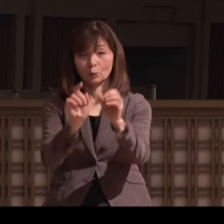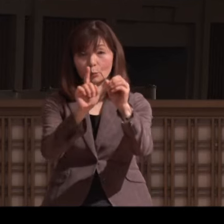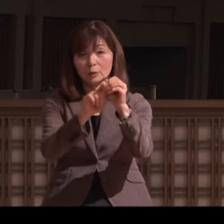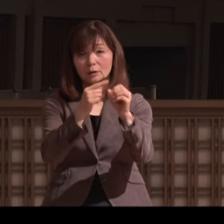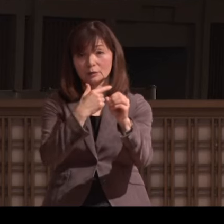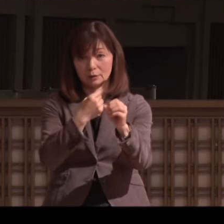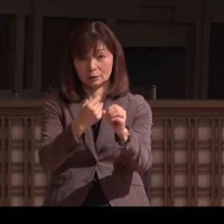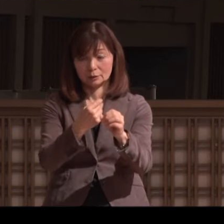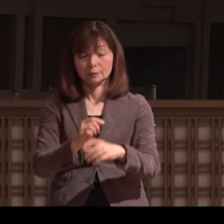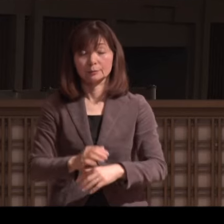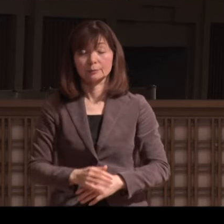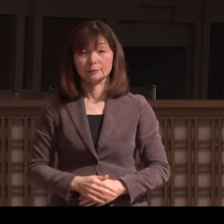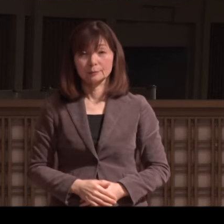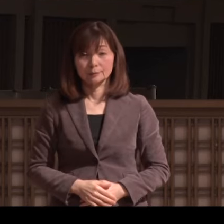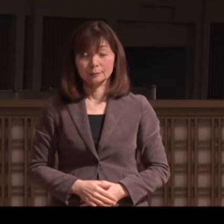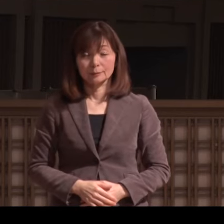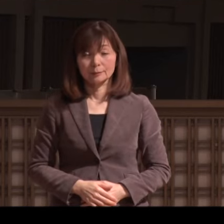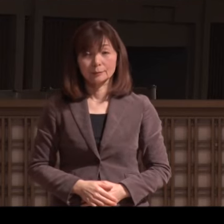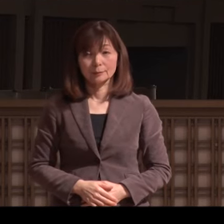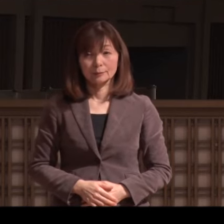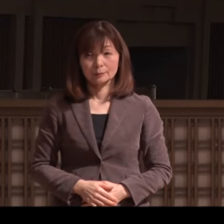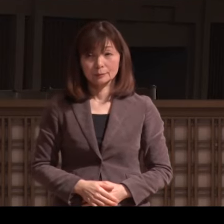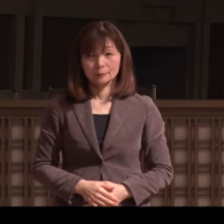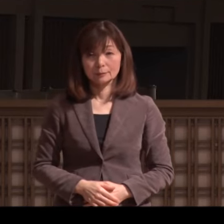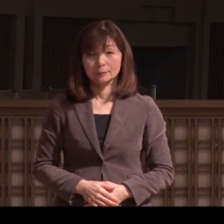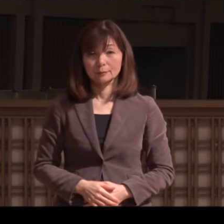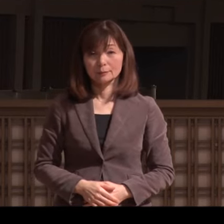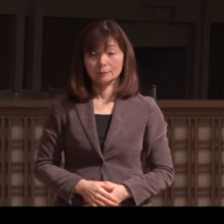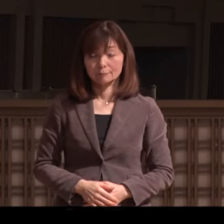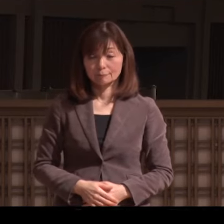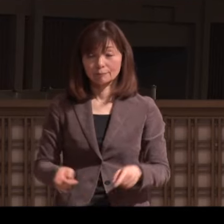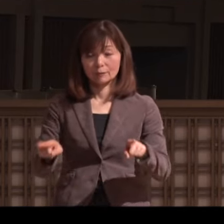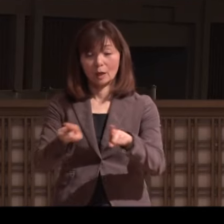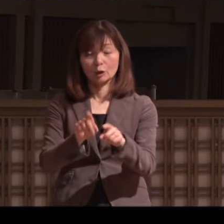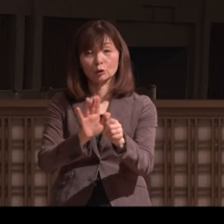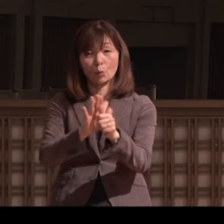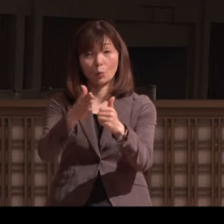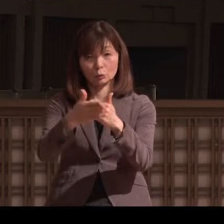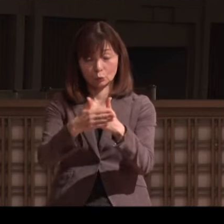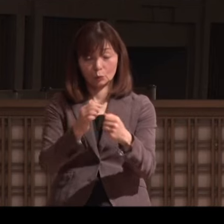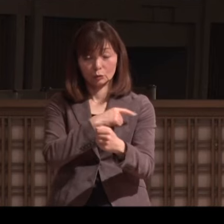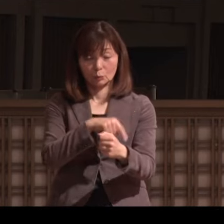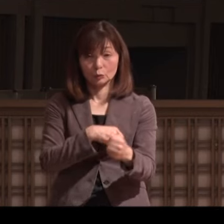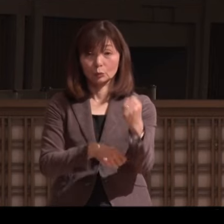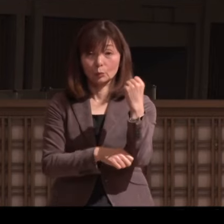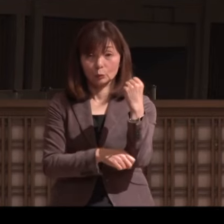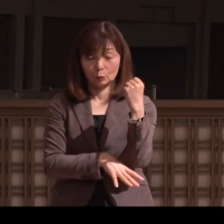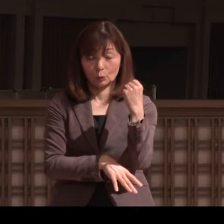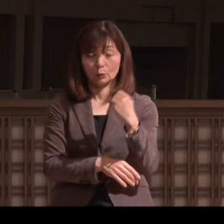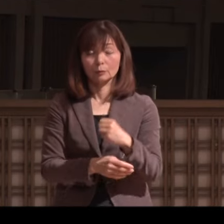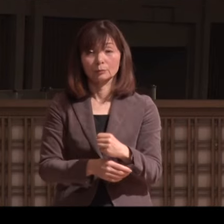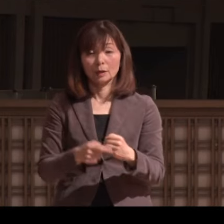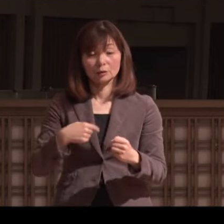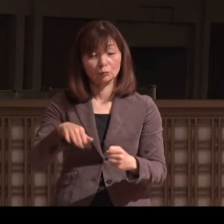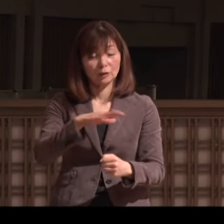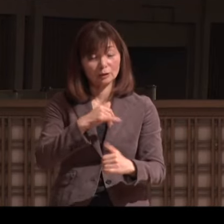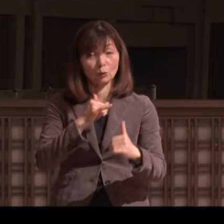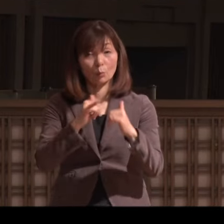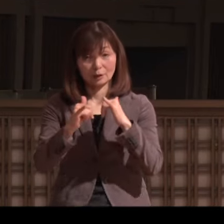たいという風に考えておりますそしてえ少女の精神の元で自分たちの町は自分たちで